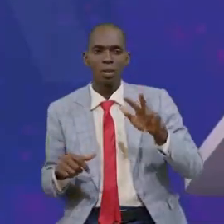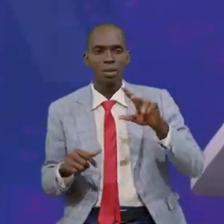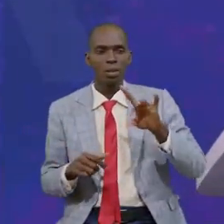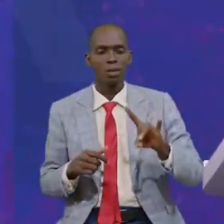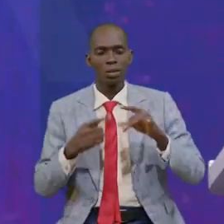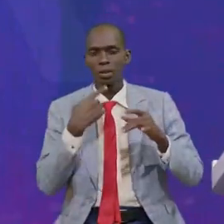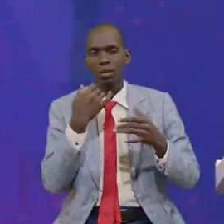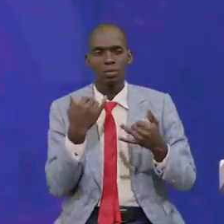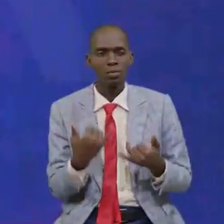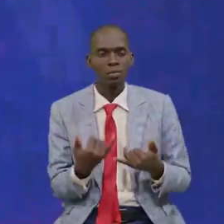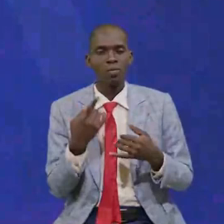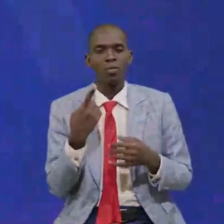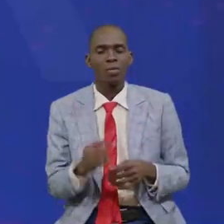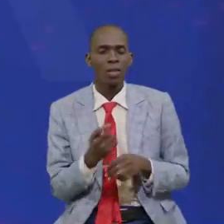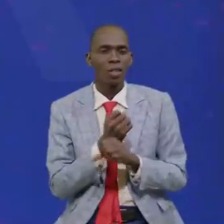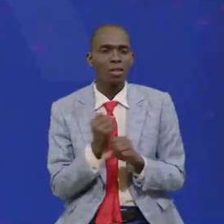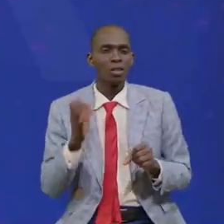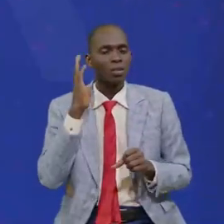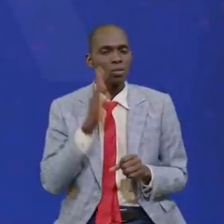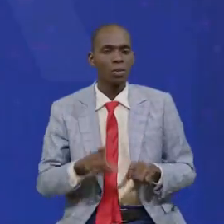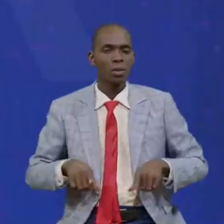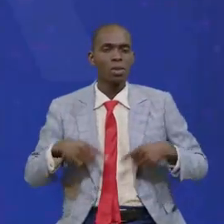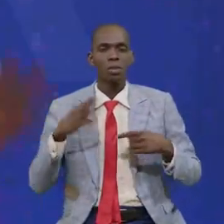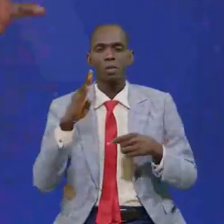mon juste vivra par la foi.